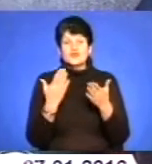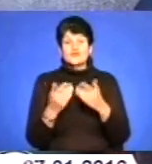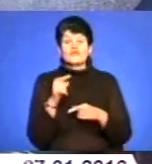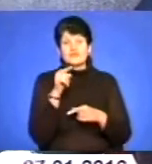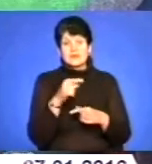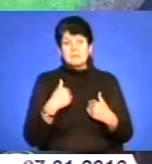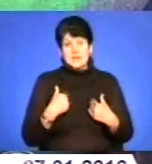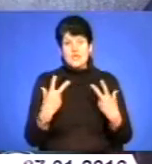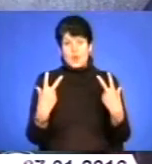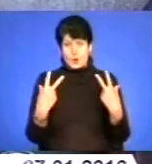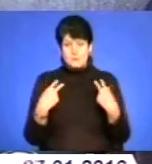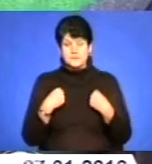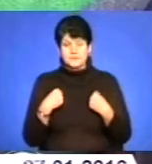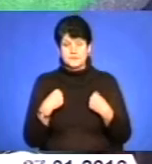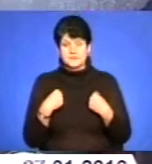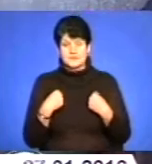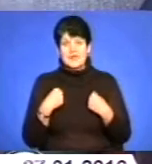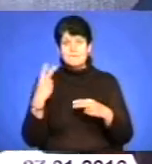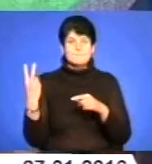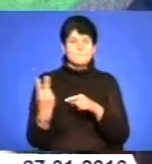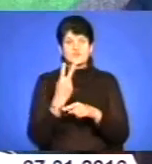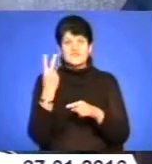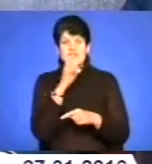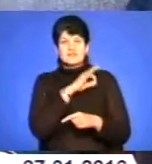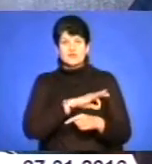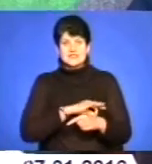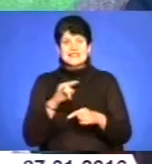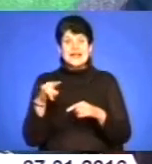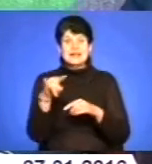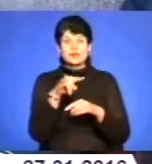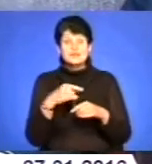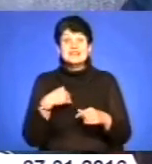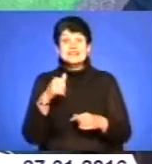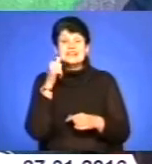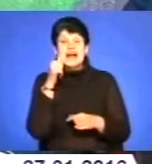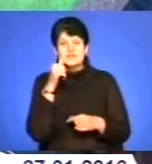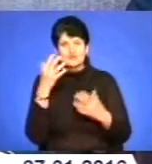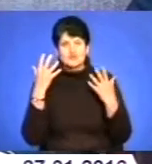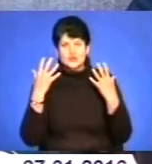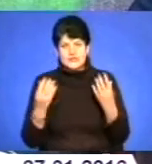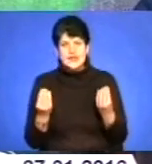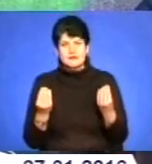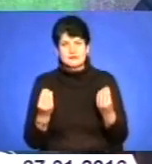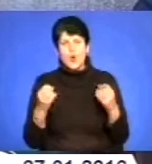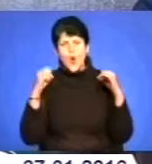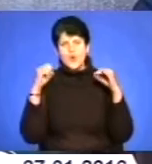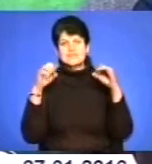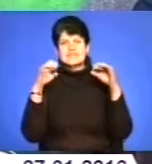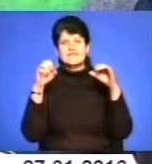якщо ви мені гарантуєте подвійне використання аеродрому, я з завтрашнього дня